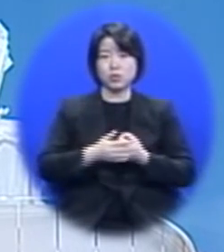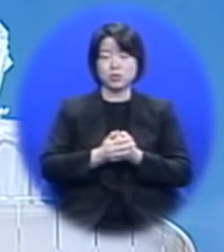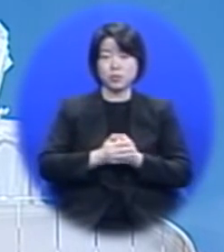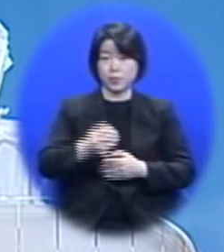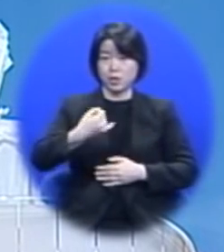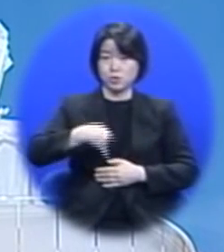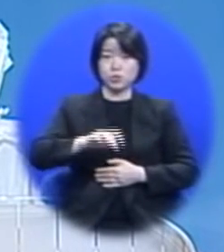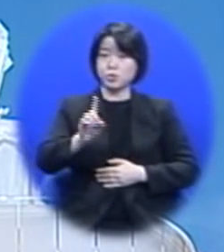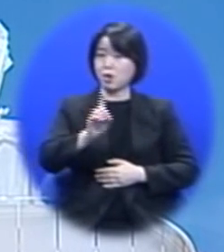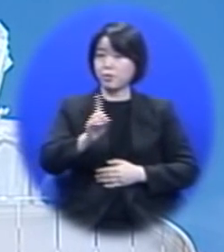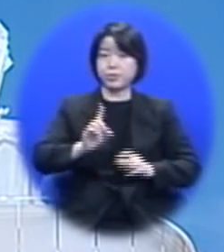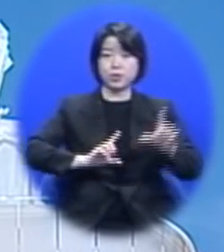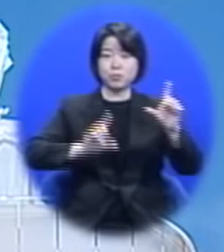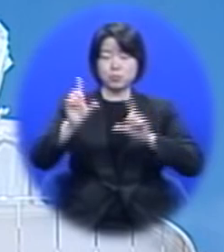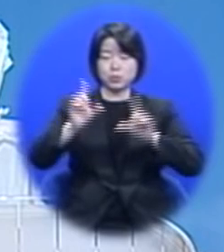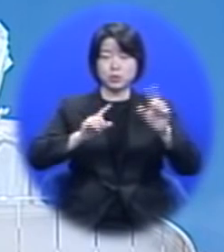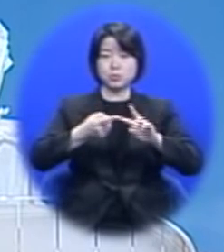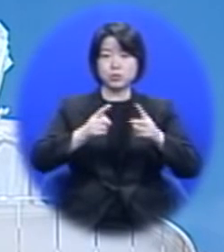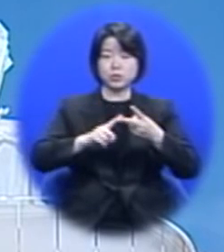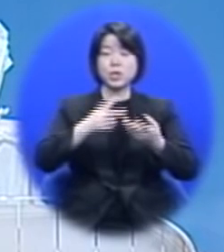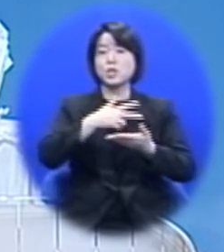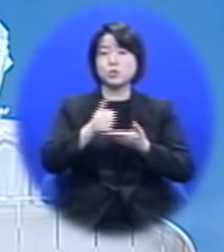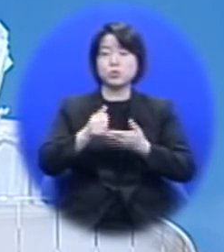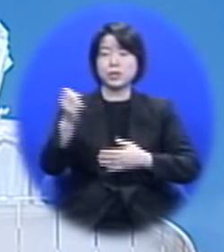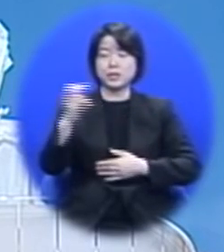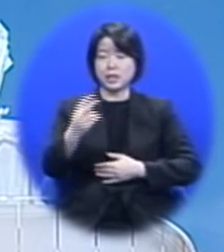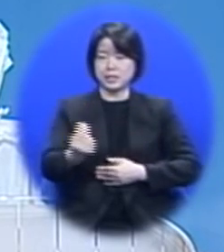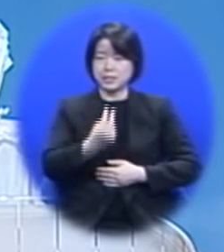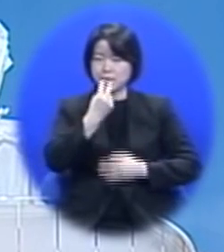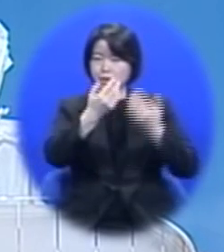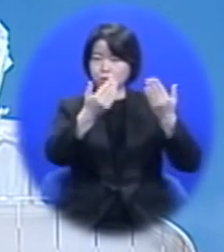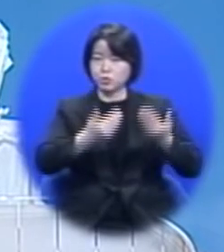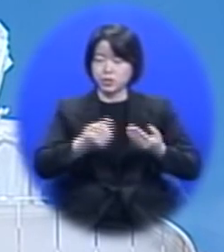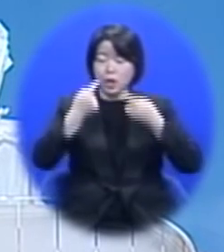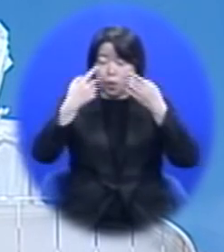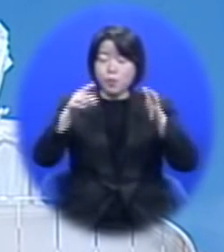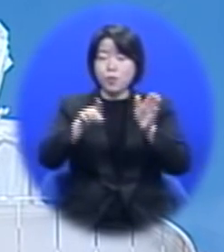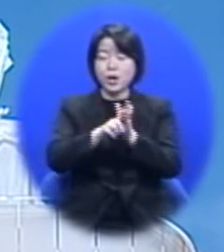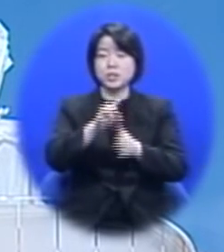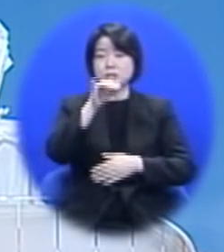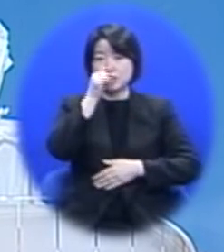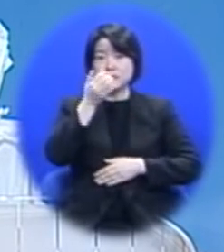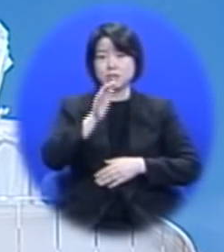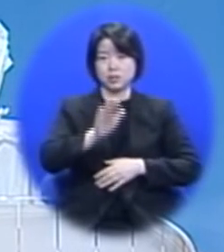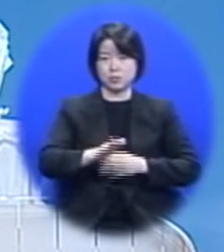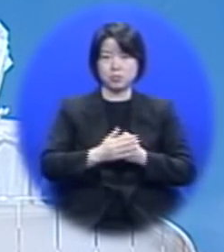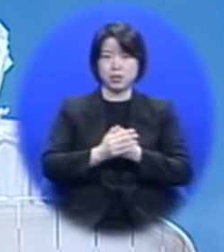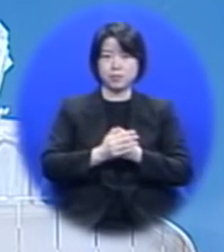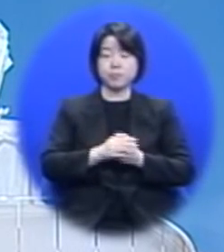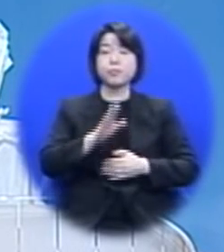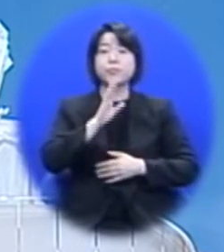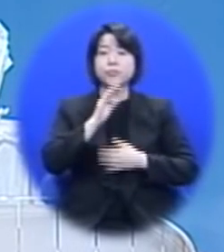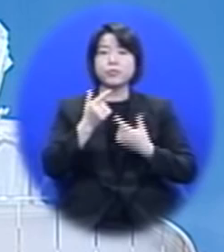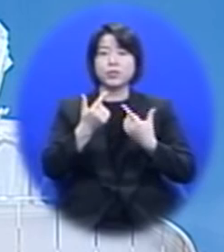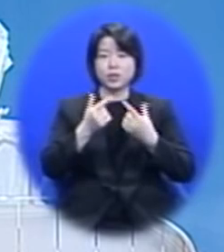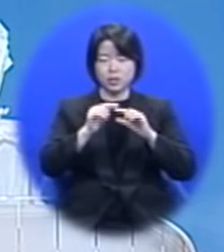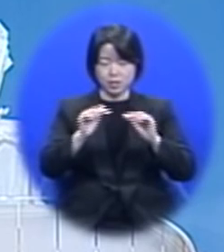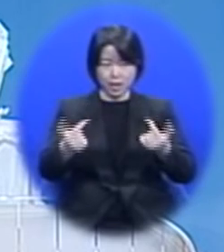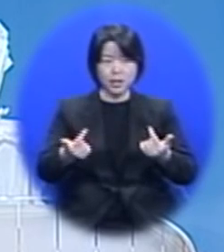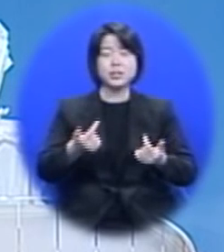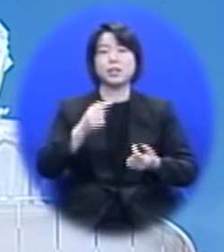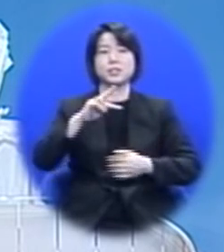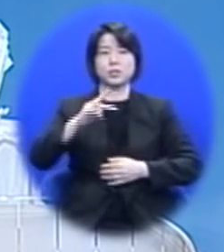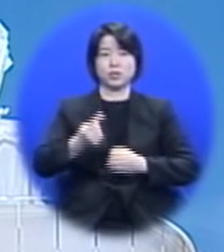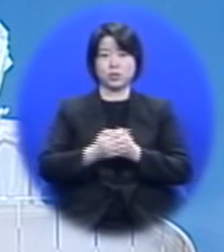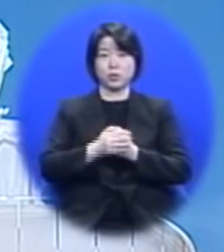주은이는 어떤 모습으로든 주님께서 다시 살리실 거라는 확신이 있었는데 그렇지 아니하시더라도